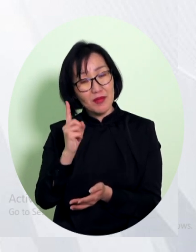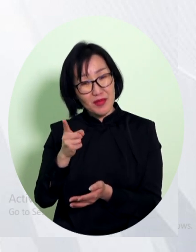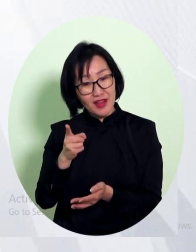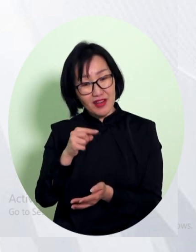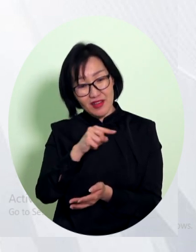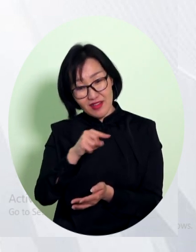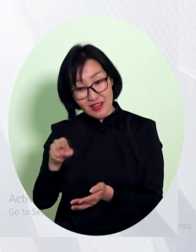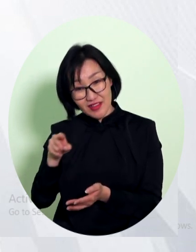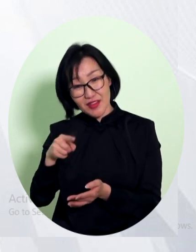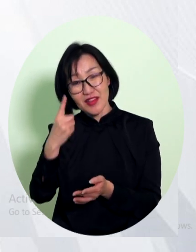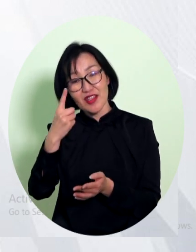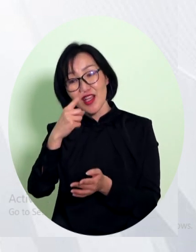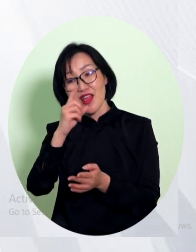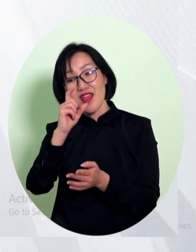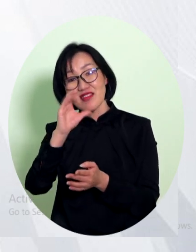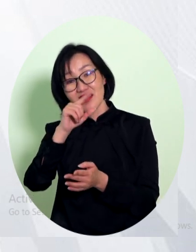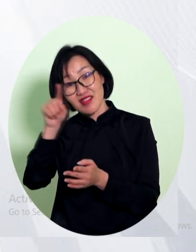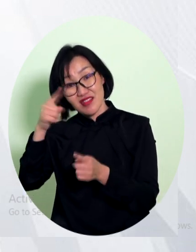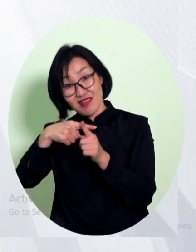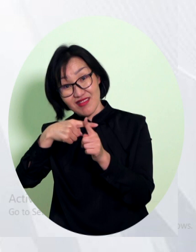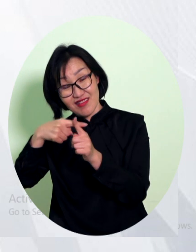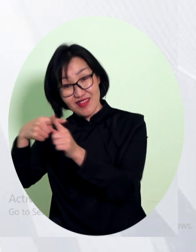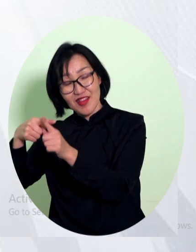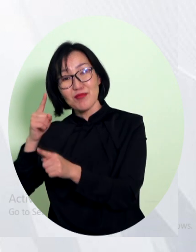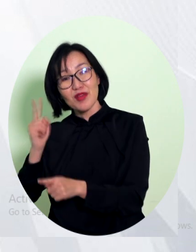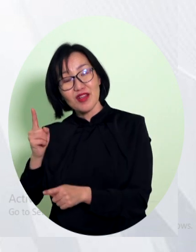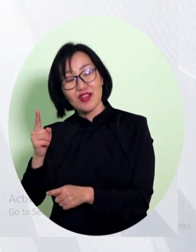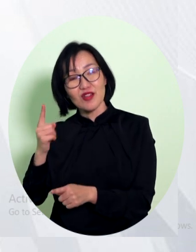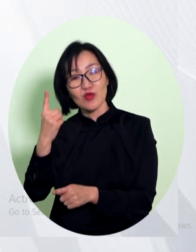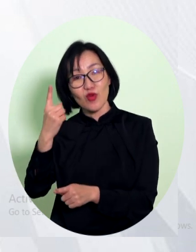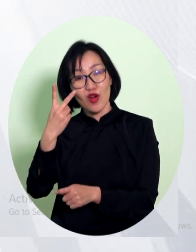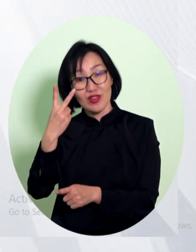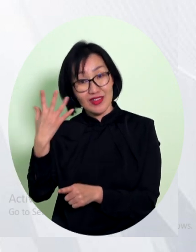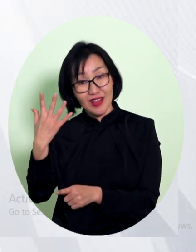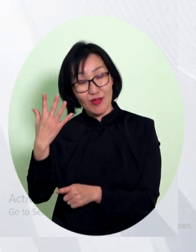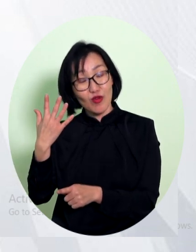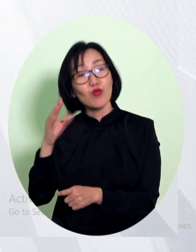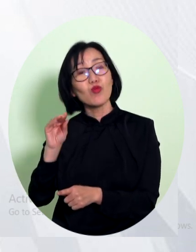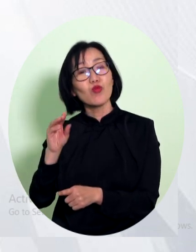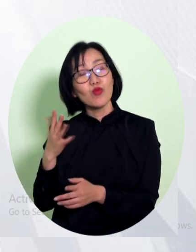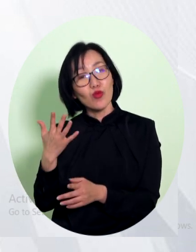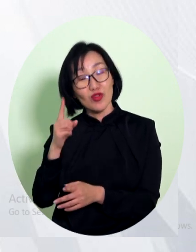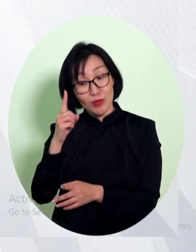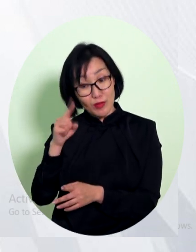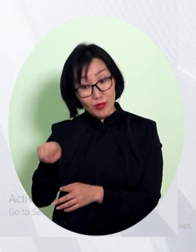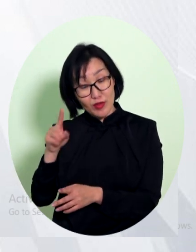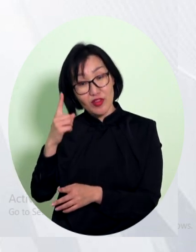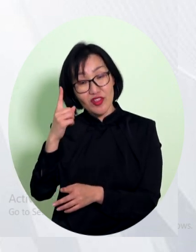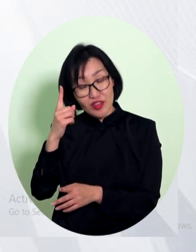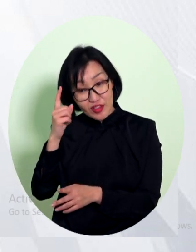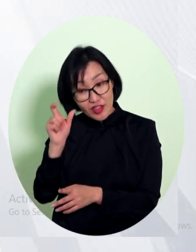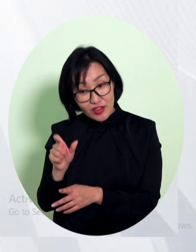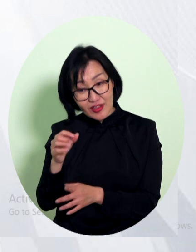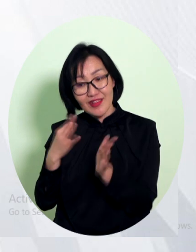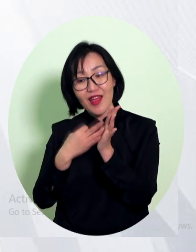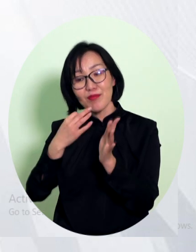нийт хэсгүүдэд нэмээд 1000-ны 125 буюу 13 настай хүүхэд сурагчд 8-ны 1 хэсгийг